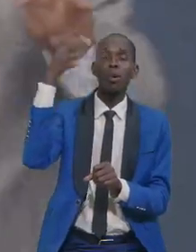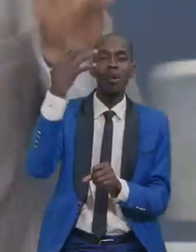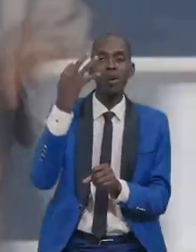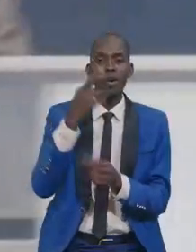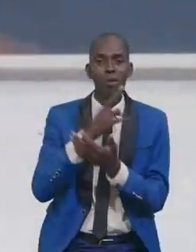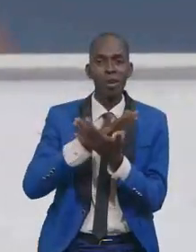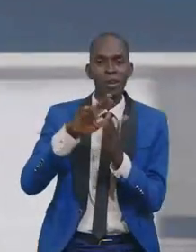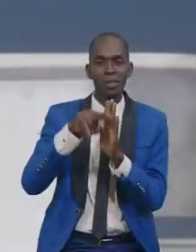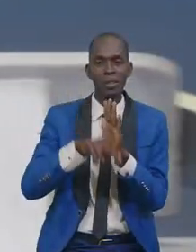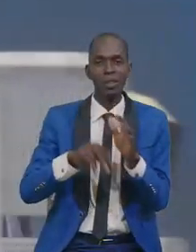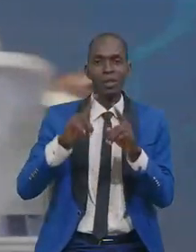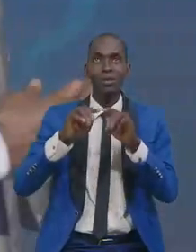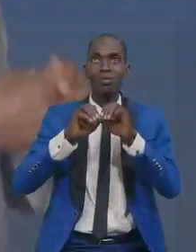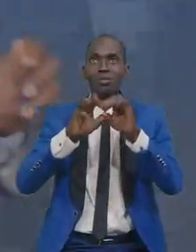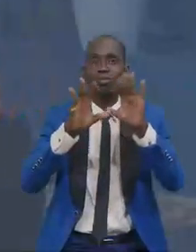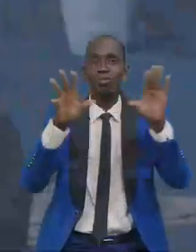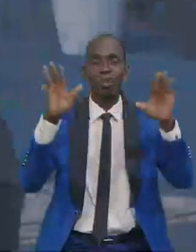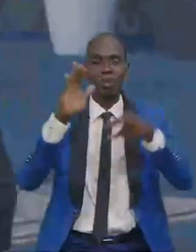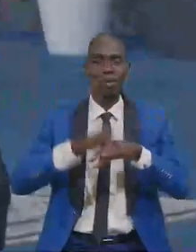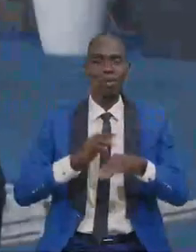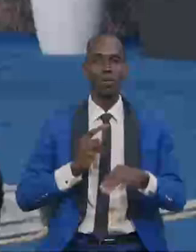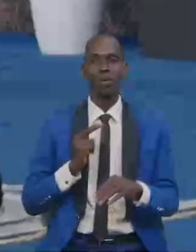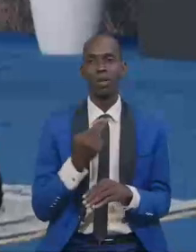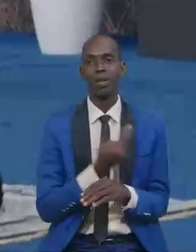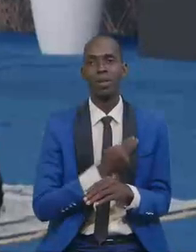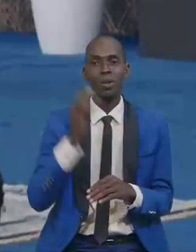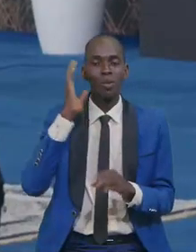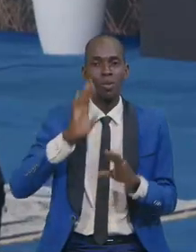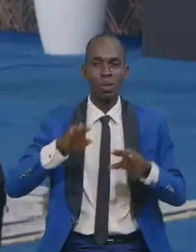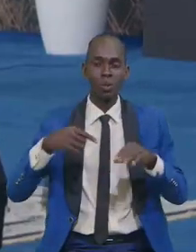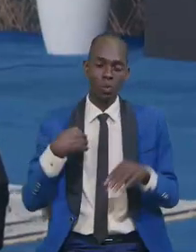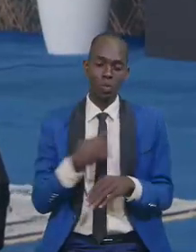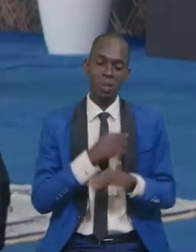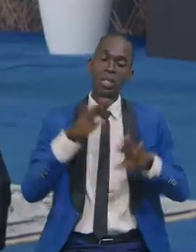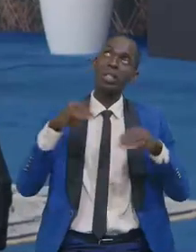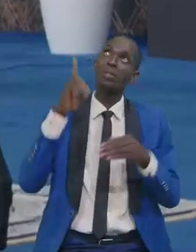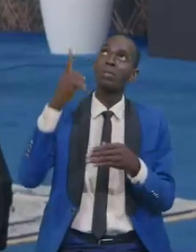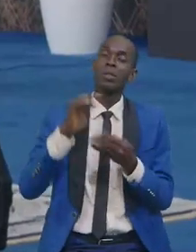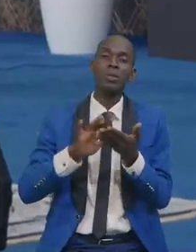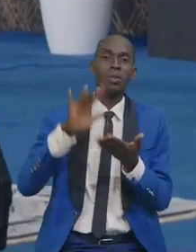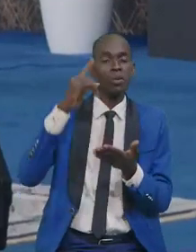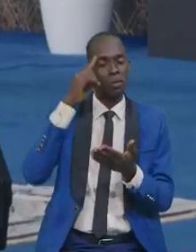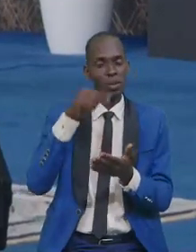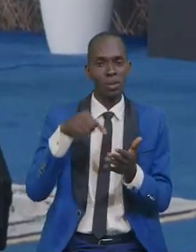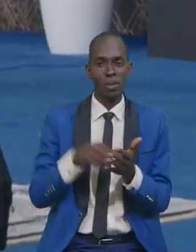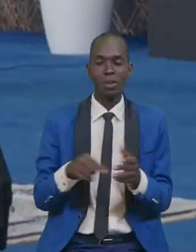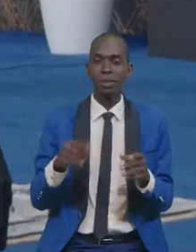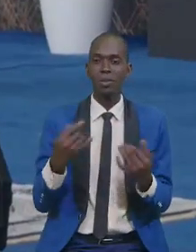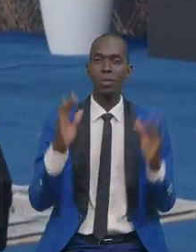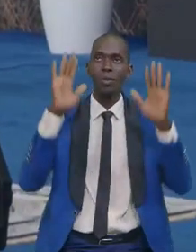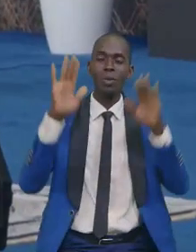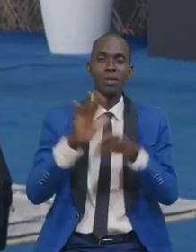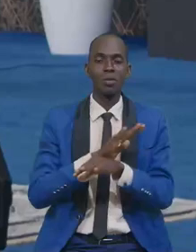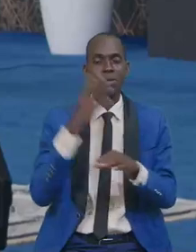qui fait lever le soleil de justice, briller sur nous, nous donnera la gloire pour ce